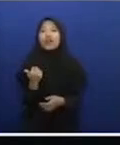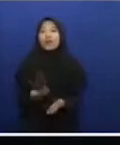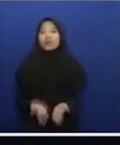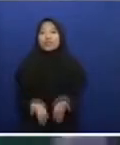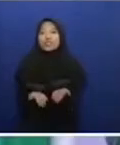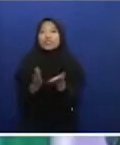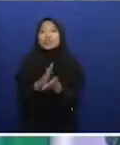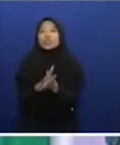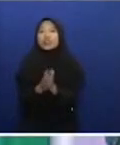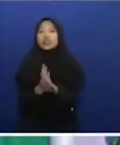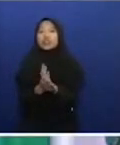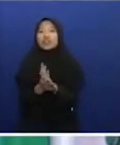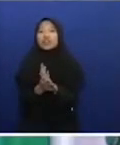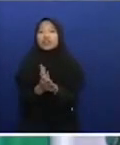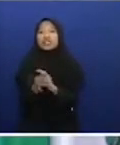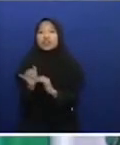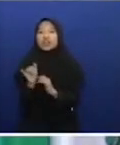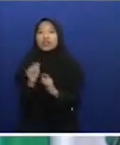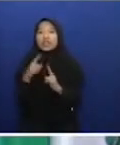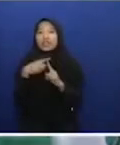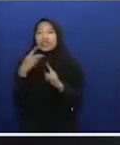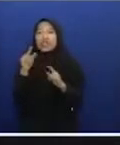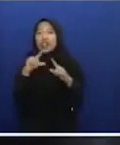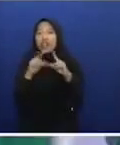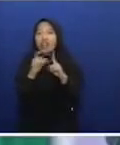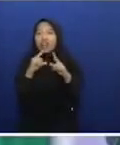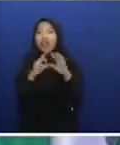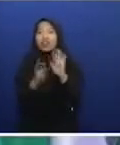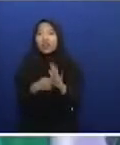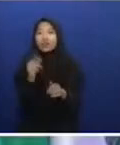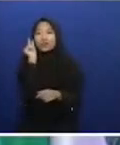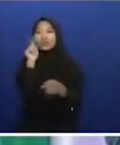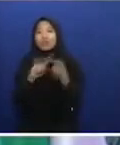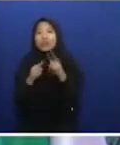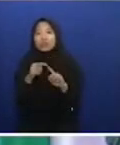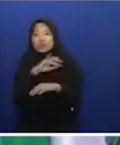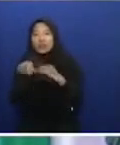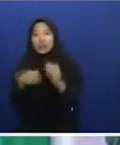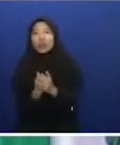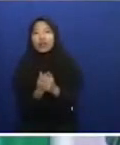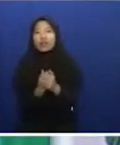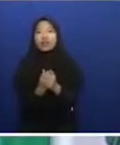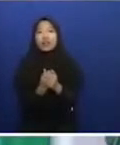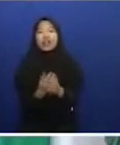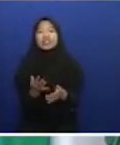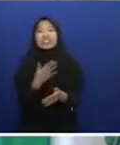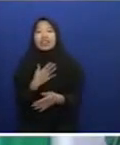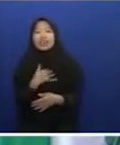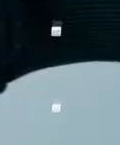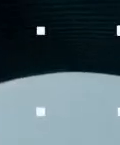sudah disiapkan fasilitas oleh Universitas Brawijaya dengan baik. Saya yakin kalian akan lebih baik daripada